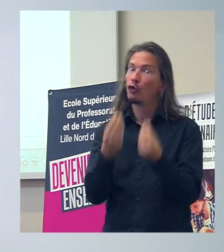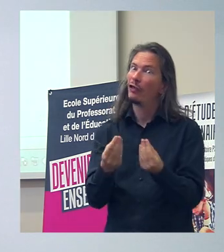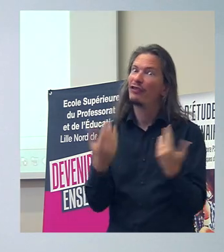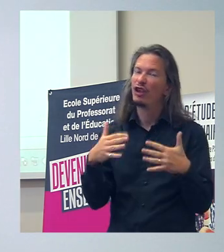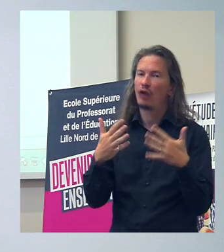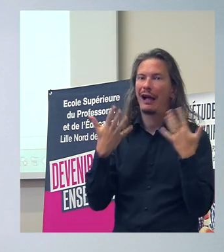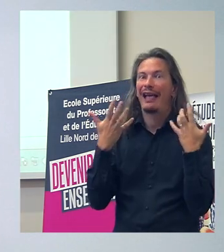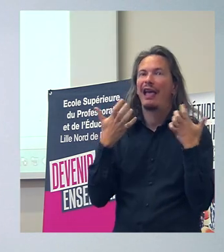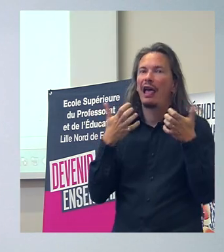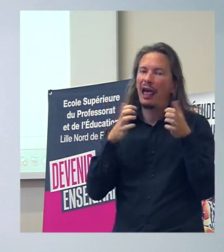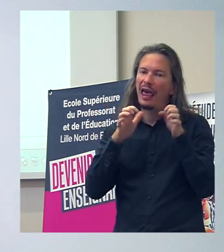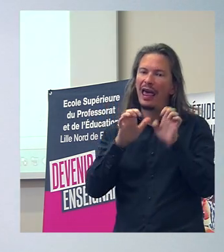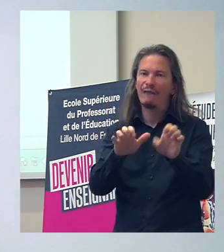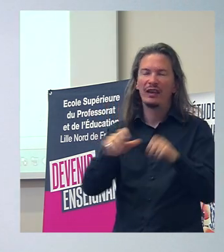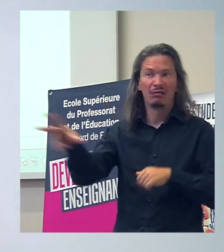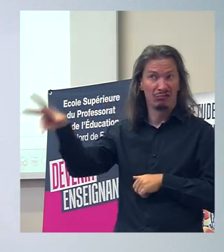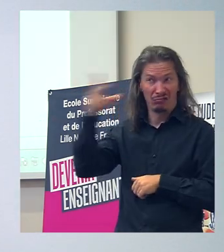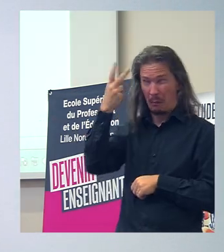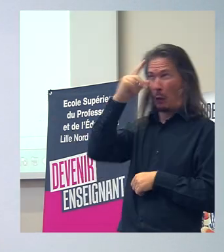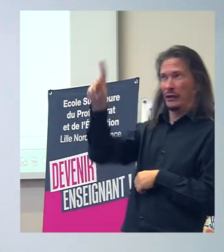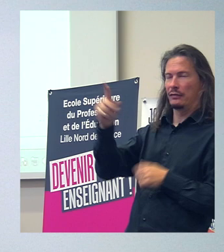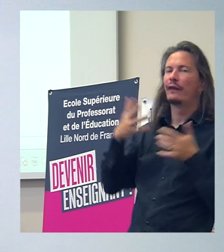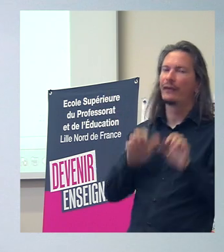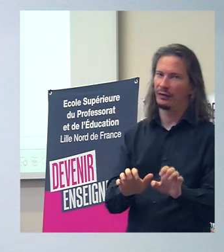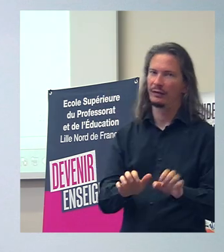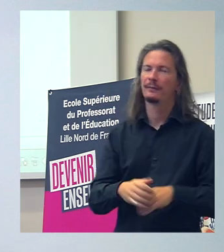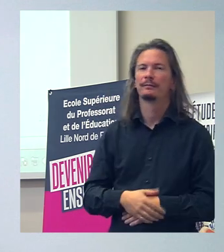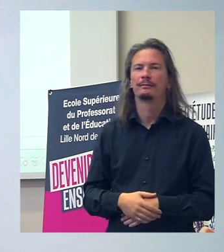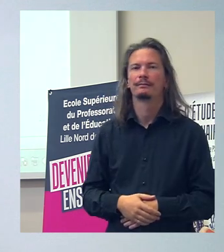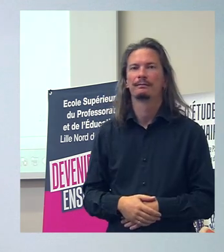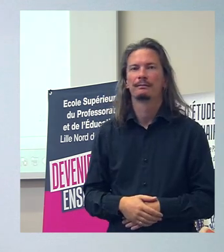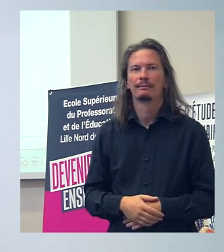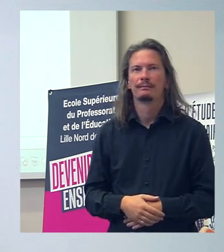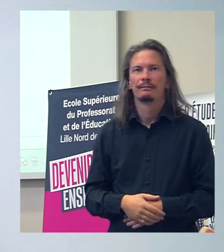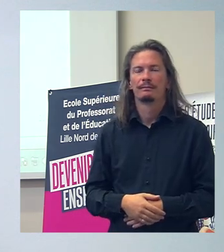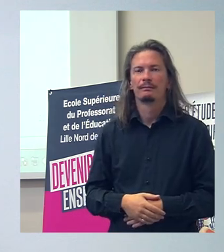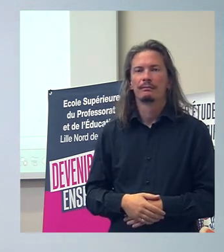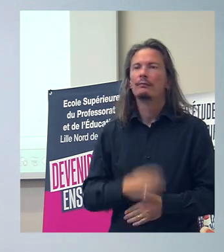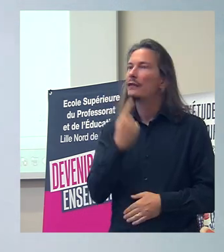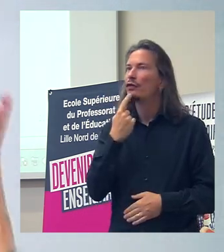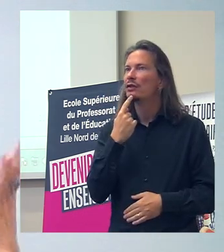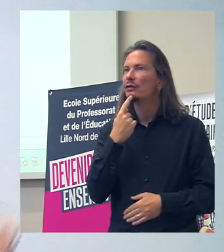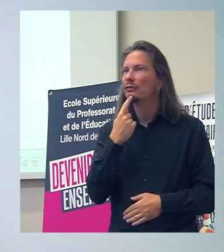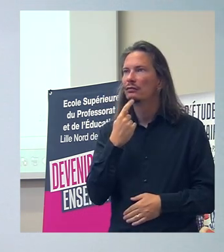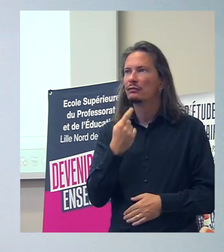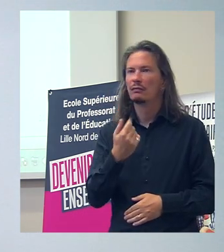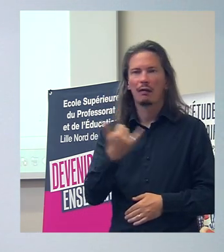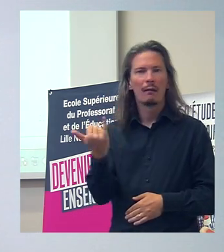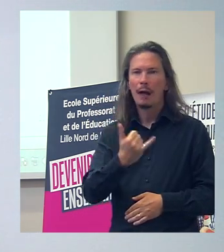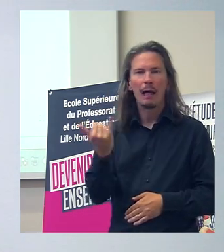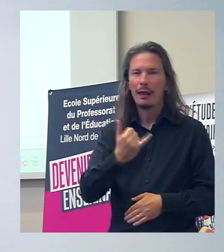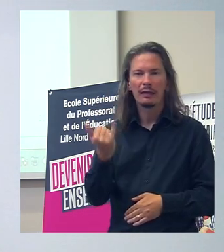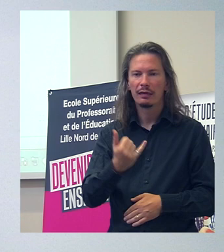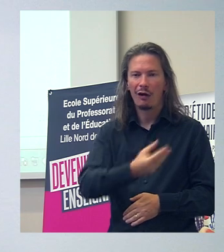une mécompréhension à l'audition. Donc, ça ne sert à rien de briser